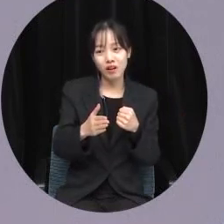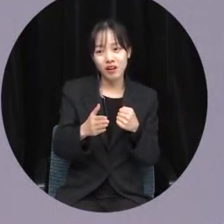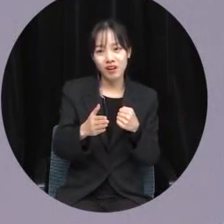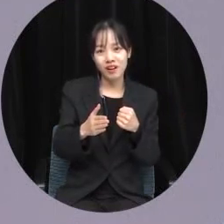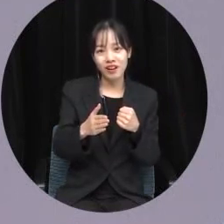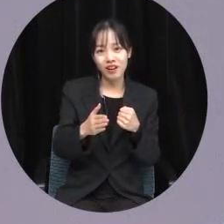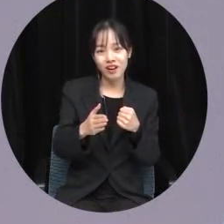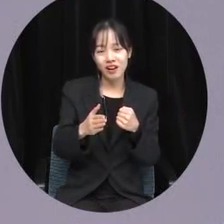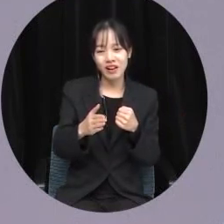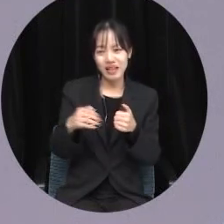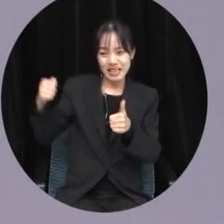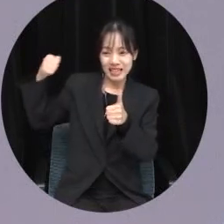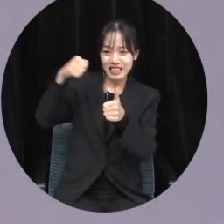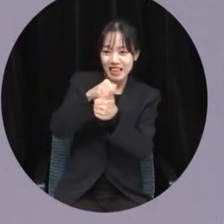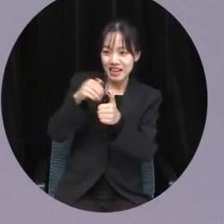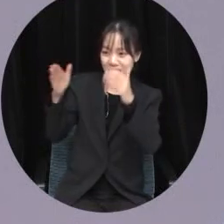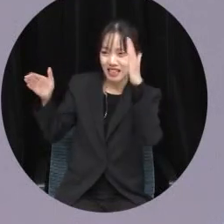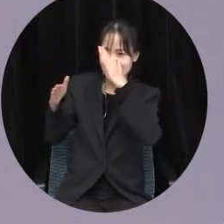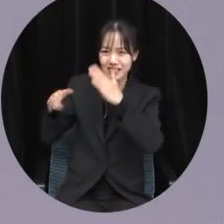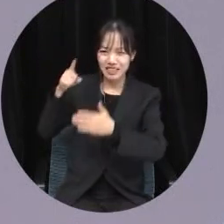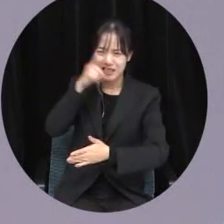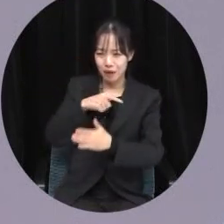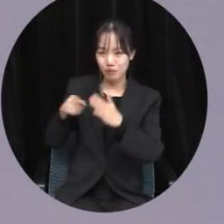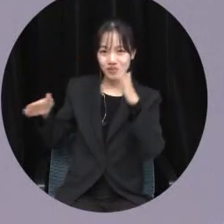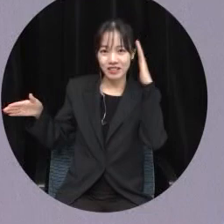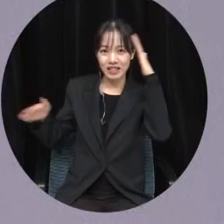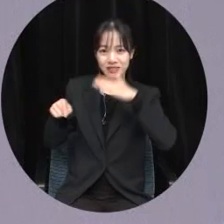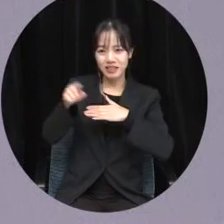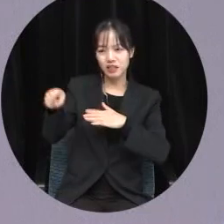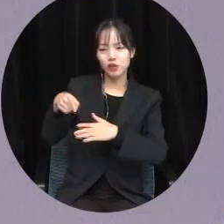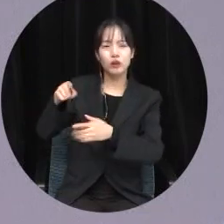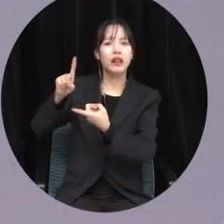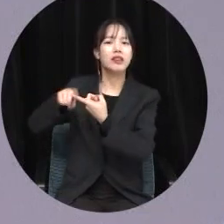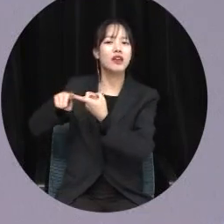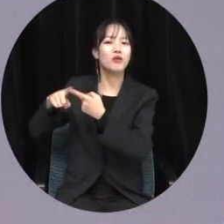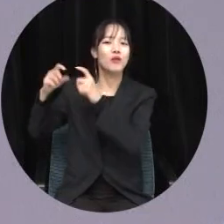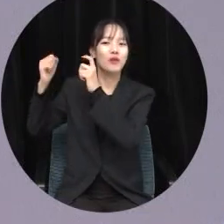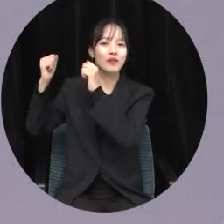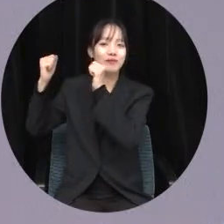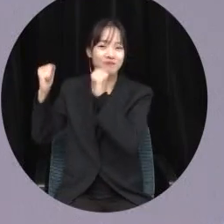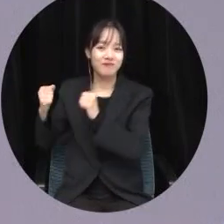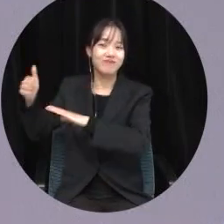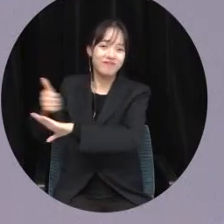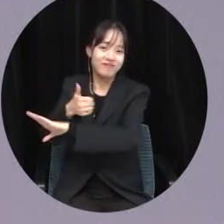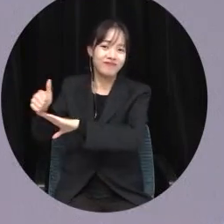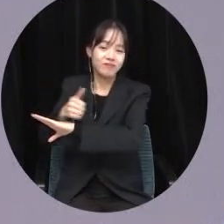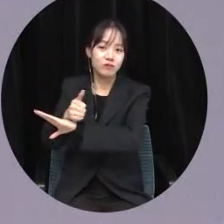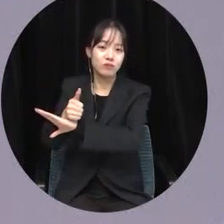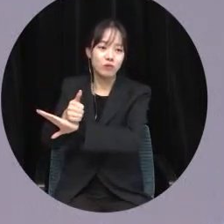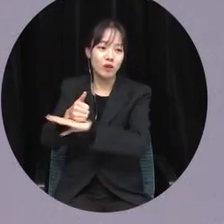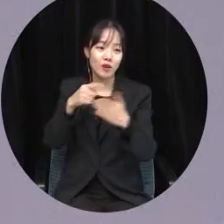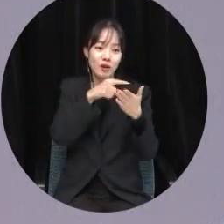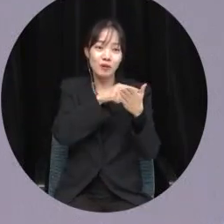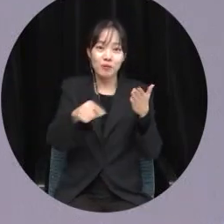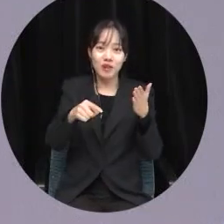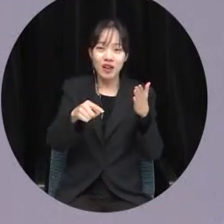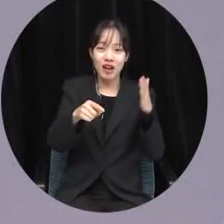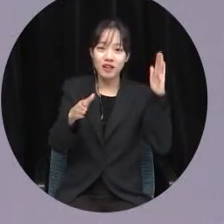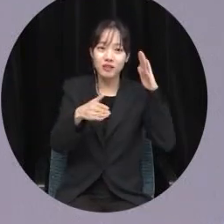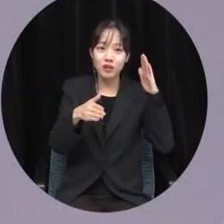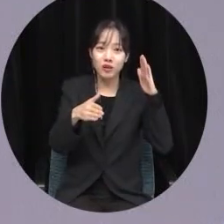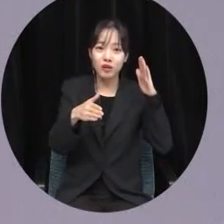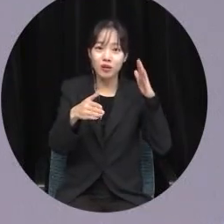보면 본말이 좀 전도된 이런 양상들이 나타나고 있습니다. 그렇기 때문에 저는 오히려 이